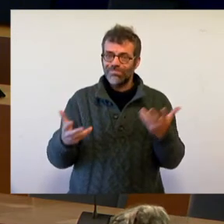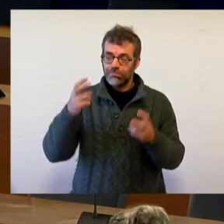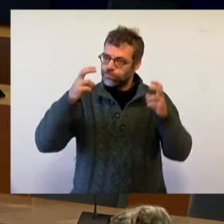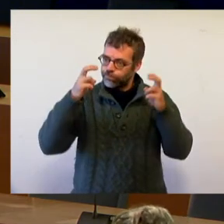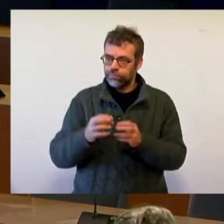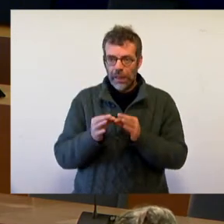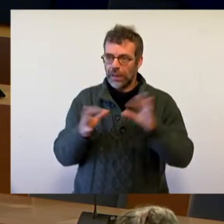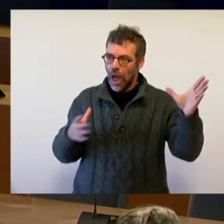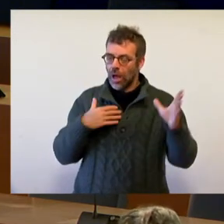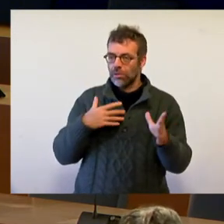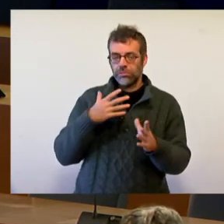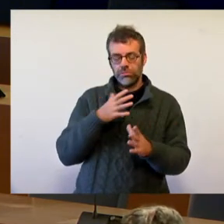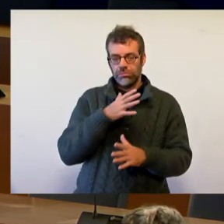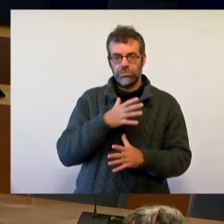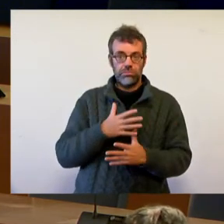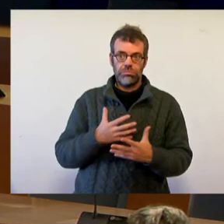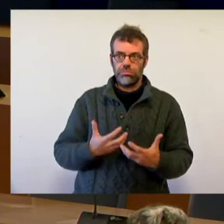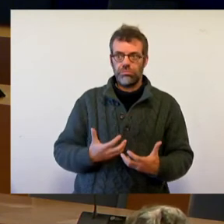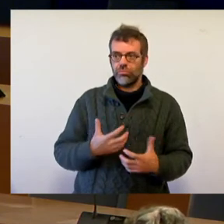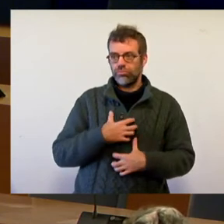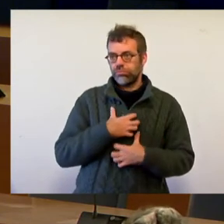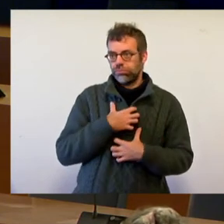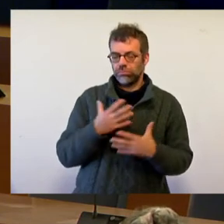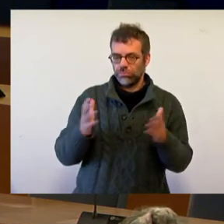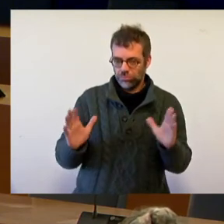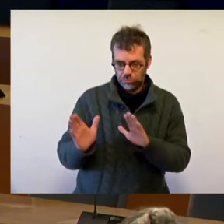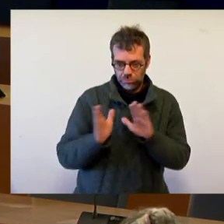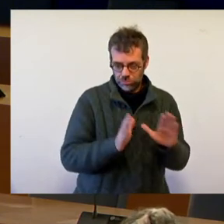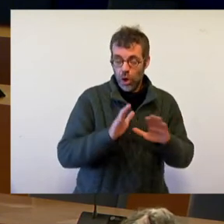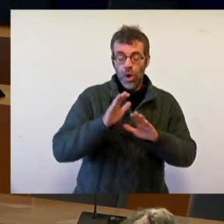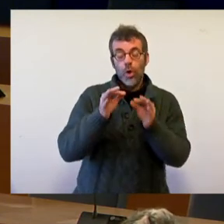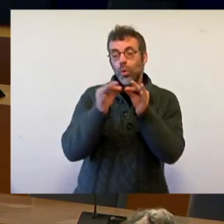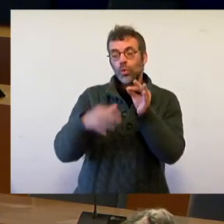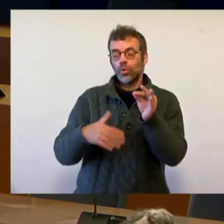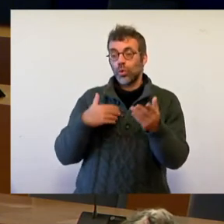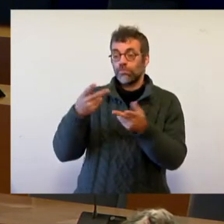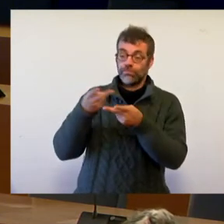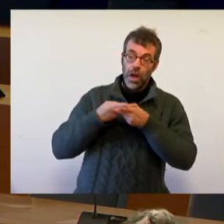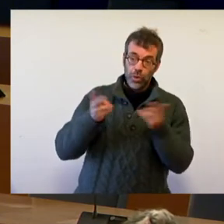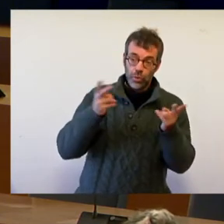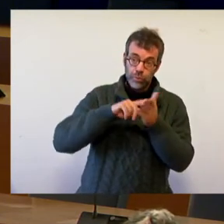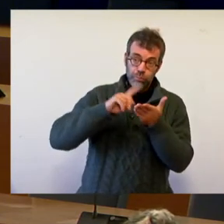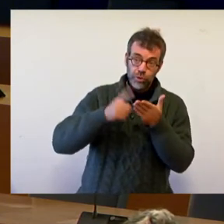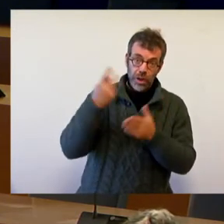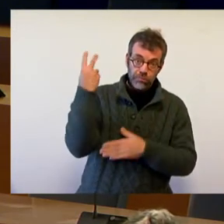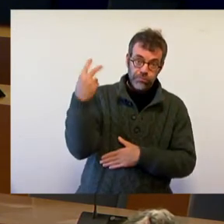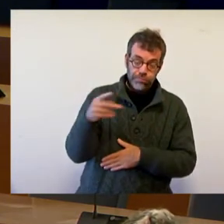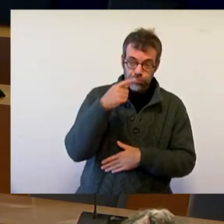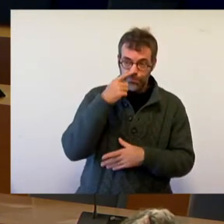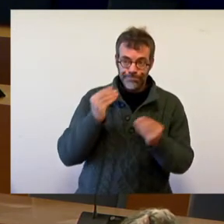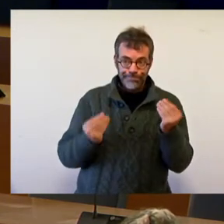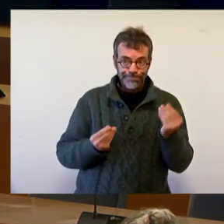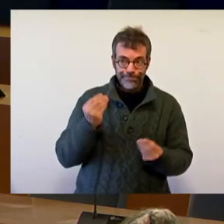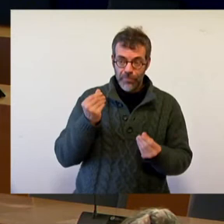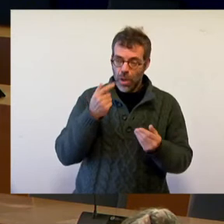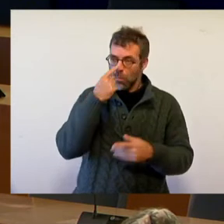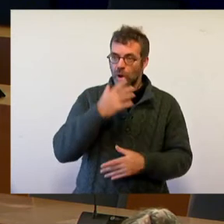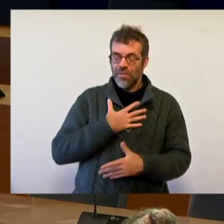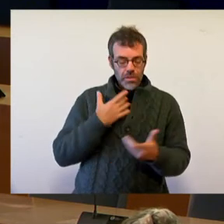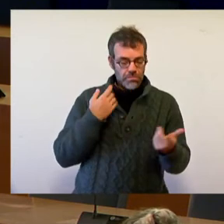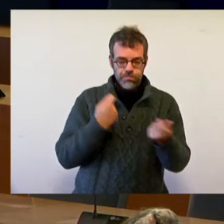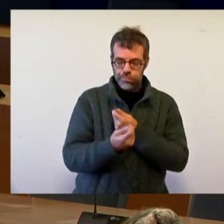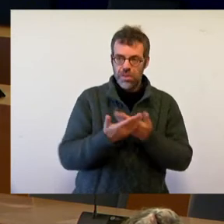Je conclue. Votre annonce de budget ne me semble pas correspondre à la situation